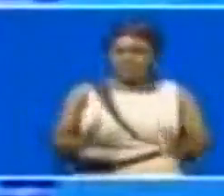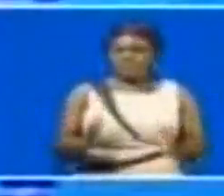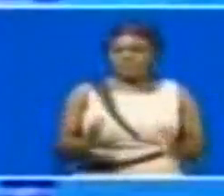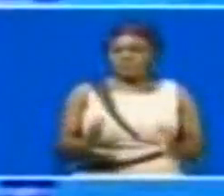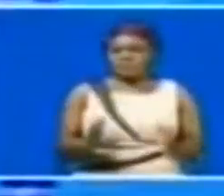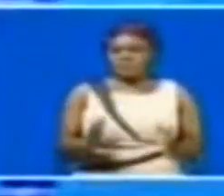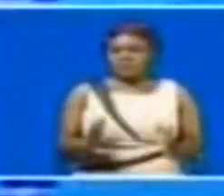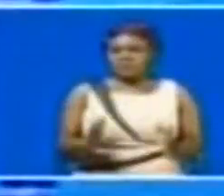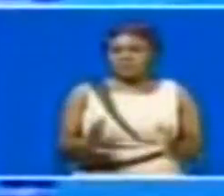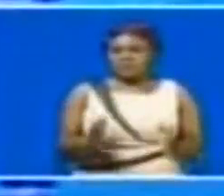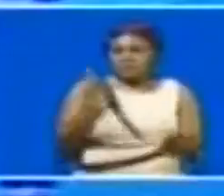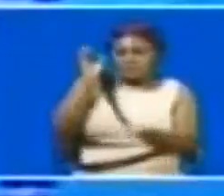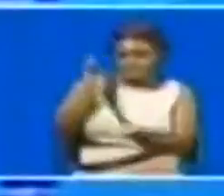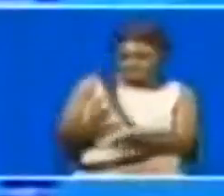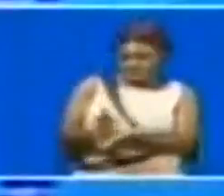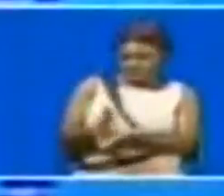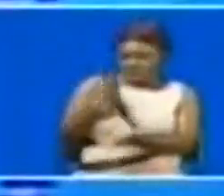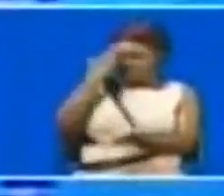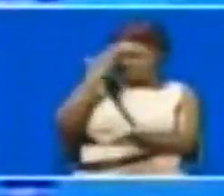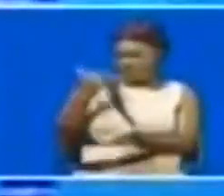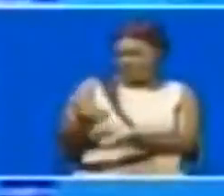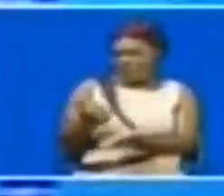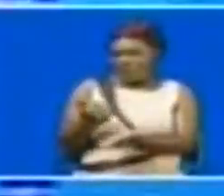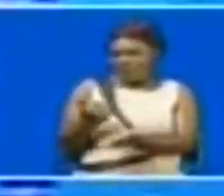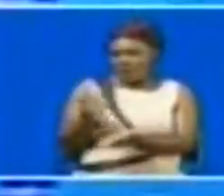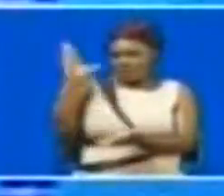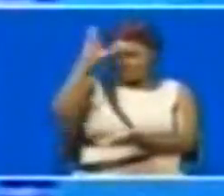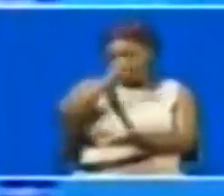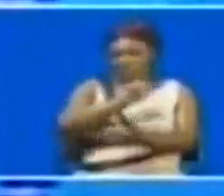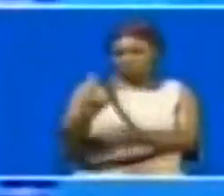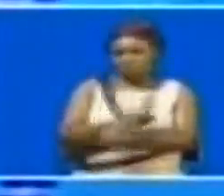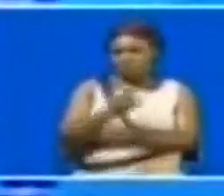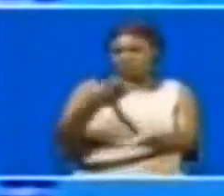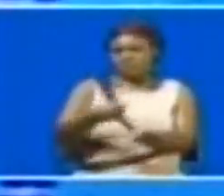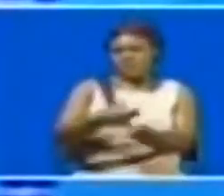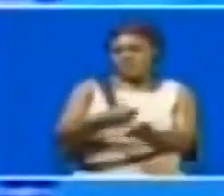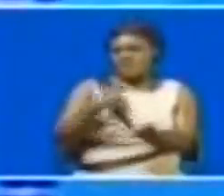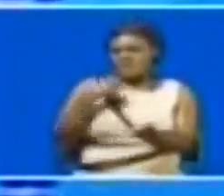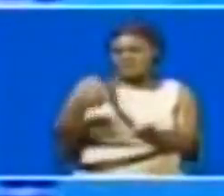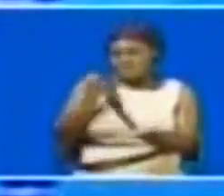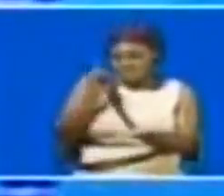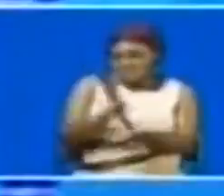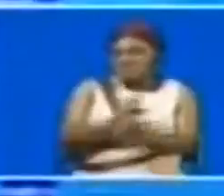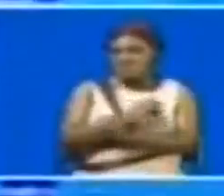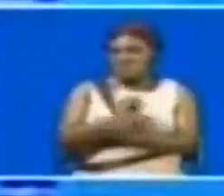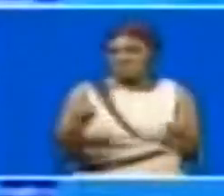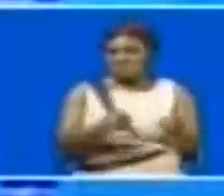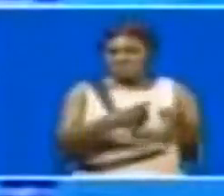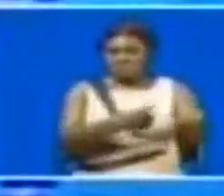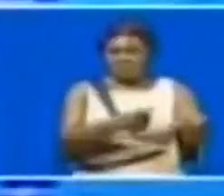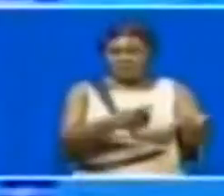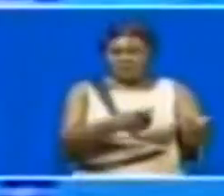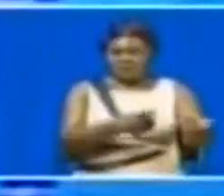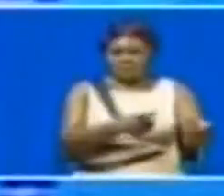Shem Ndolo kung'atuka uongozini kwa sababu za ubadhirifu wa fedha. Hata hivyo Ndolo amedai kwamba haendi kokote na